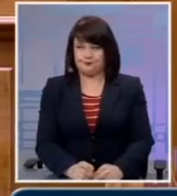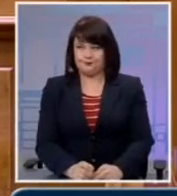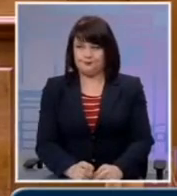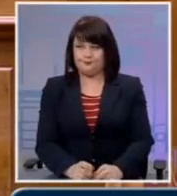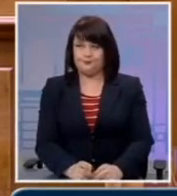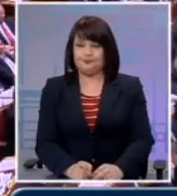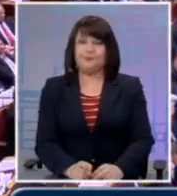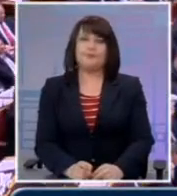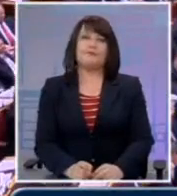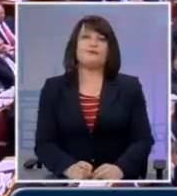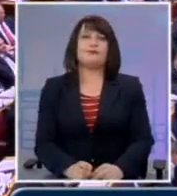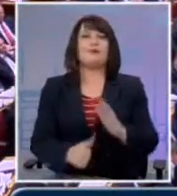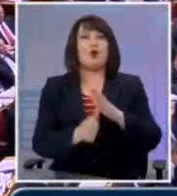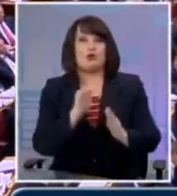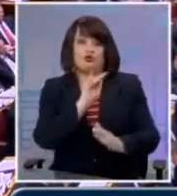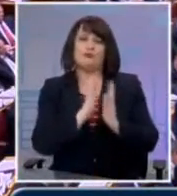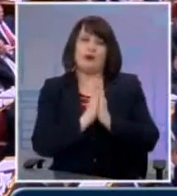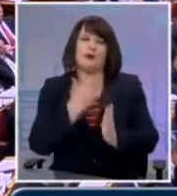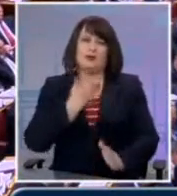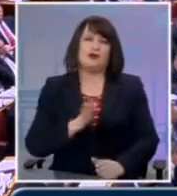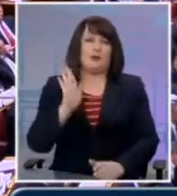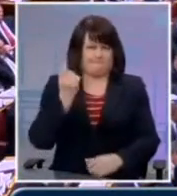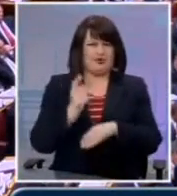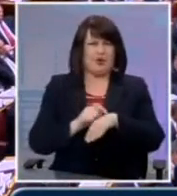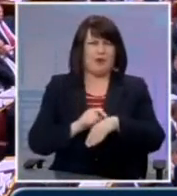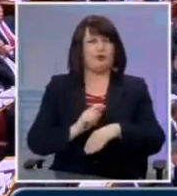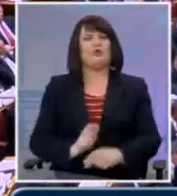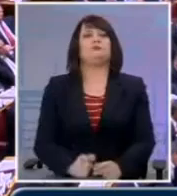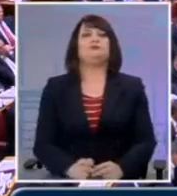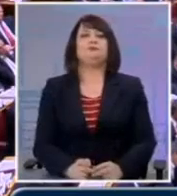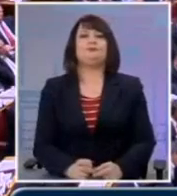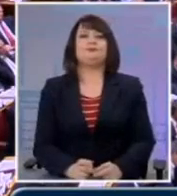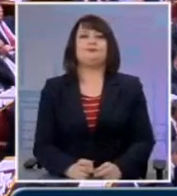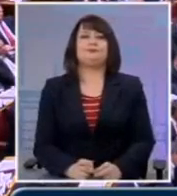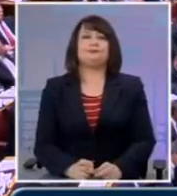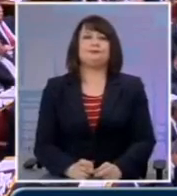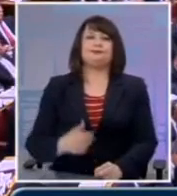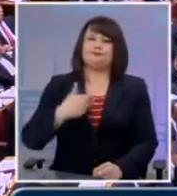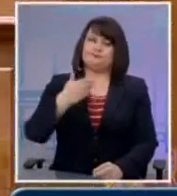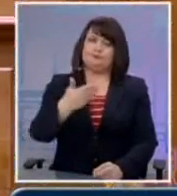Παρακαλώ, κλείνετε, κύριε Υπουργέ. Κλείνω σε μισό λεπτό λέγοντας ότι υπάρχουν